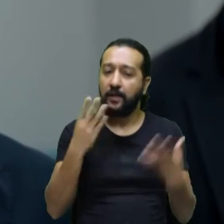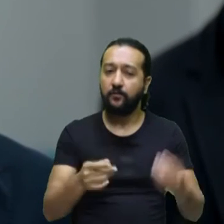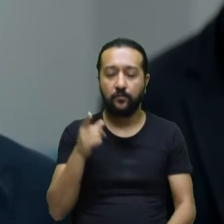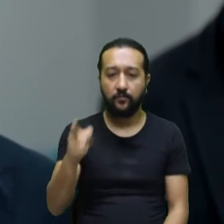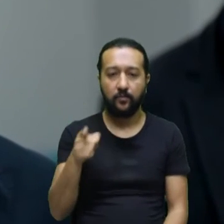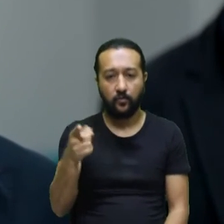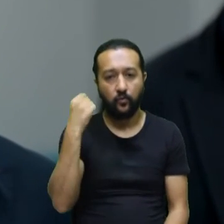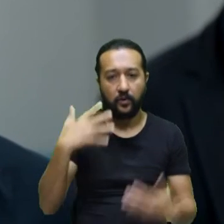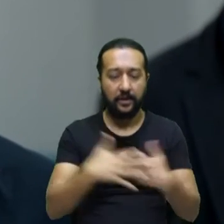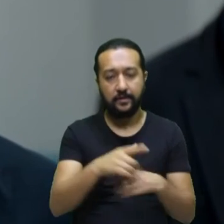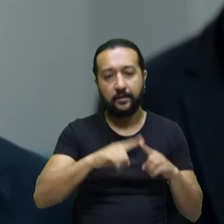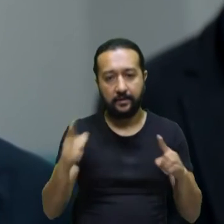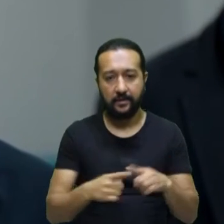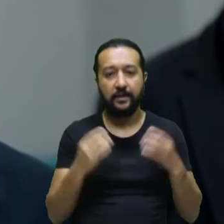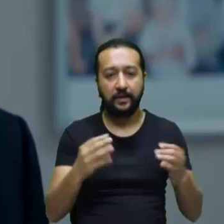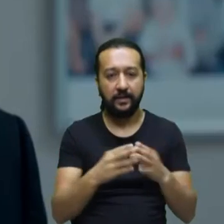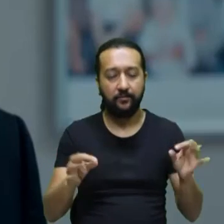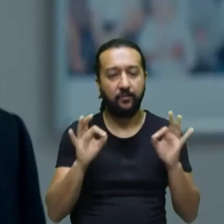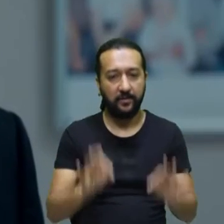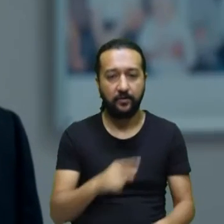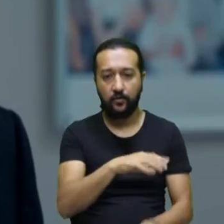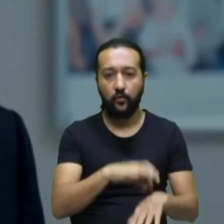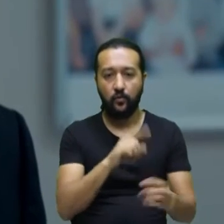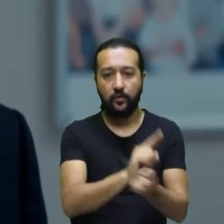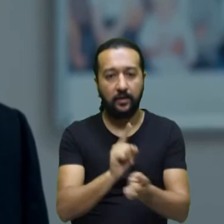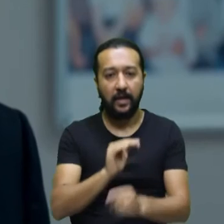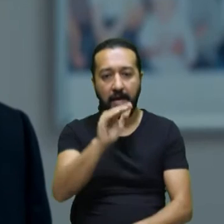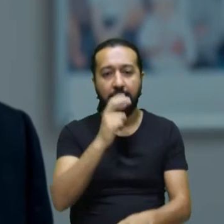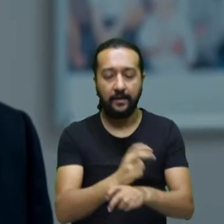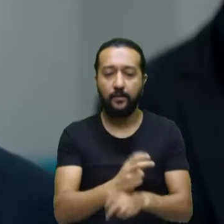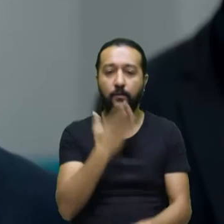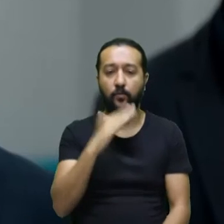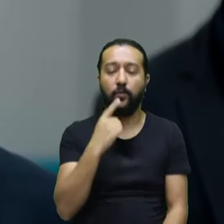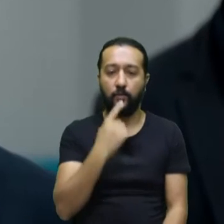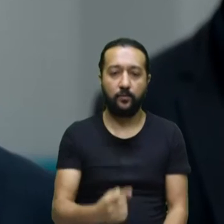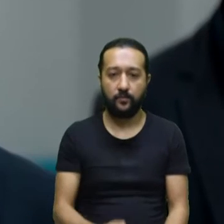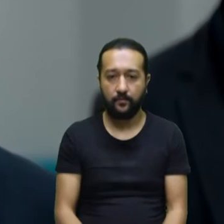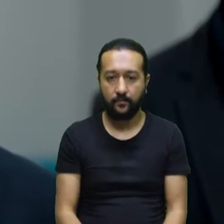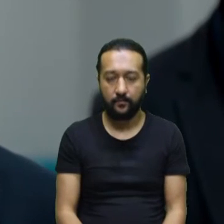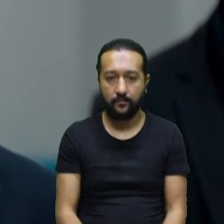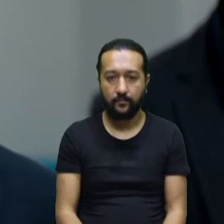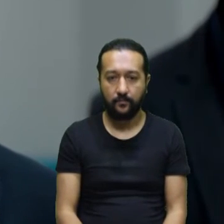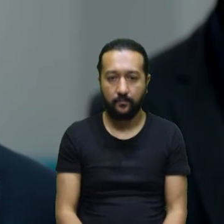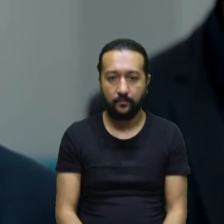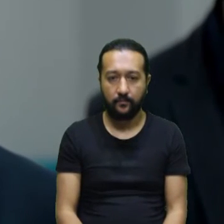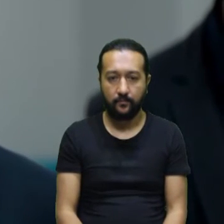oldu? O da dün geceden beri iyileşme gösterdi. Doktorlarımız hayati tehlikesi bulunmadığını bildirdi. Kerim de